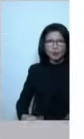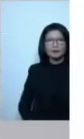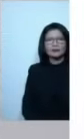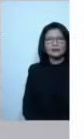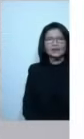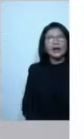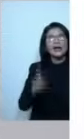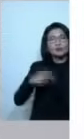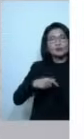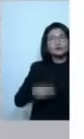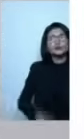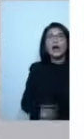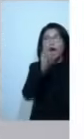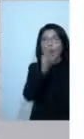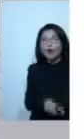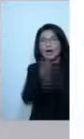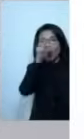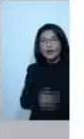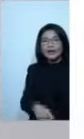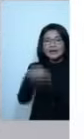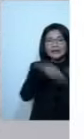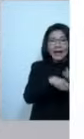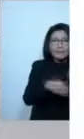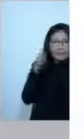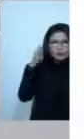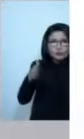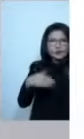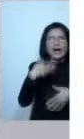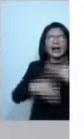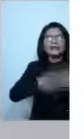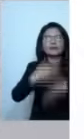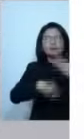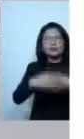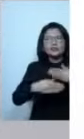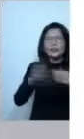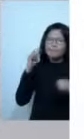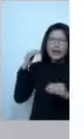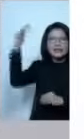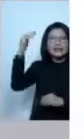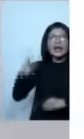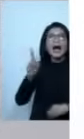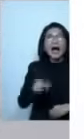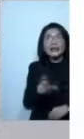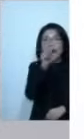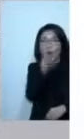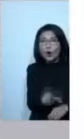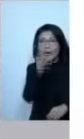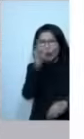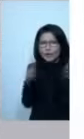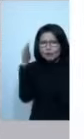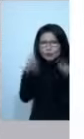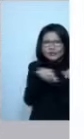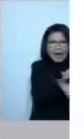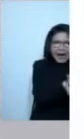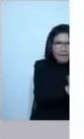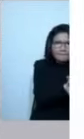selalu menyebutkan, saya tidak sedang ingin membahas yang lalu, beliau ingin membahas masa depan, beliau